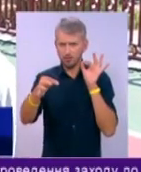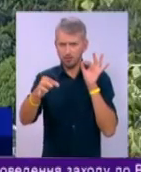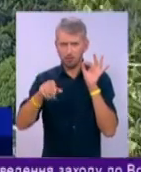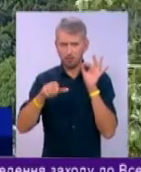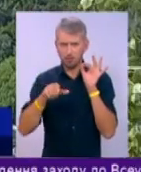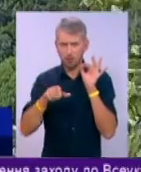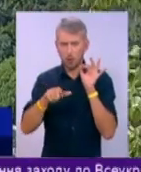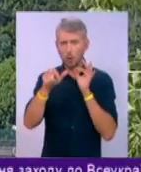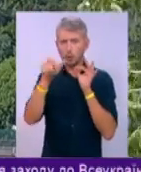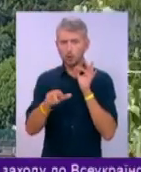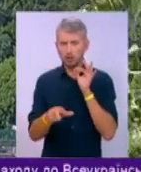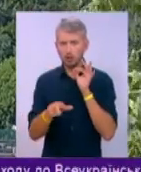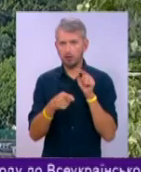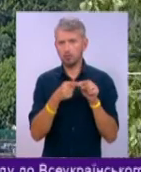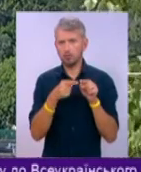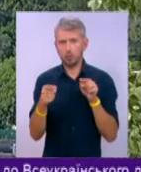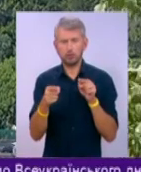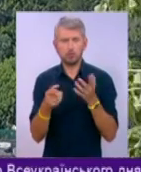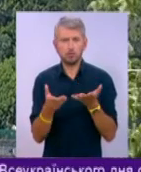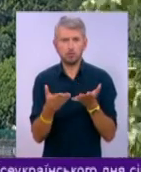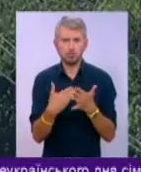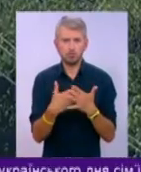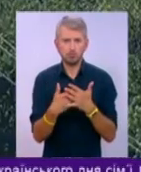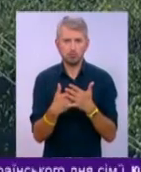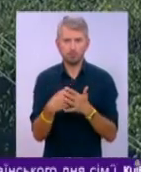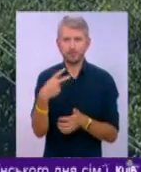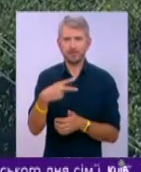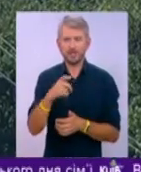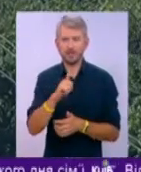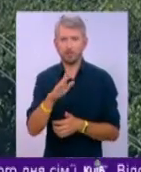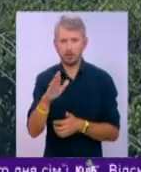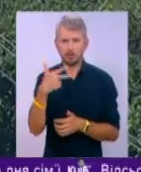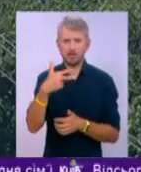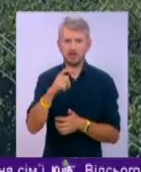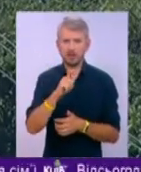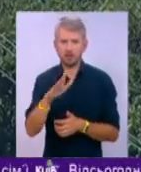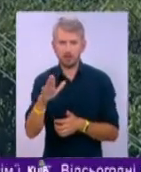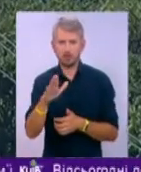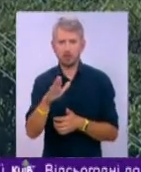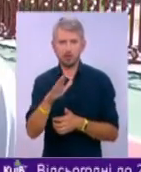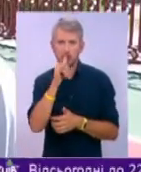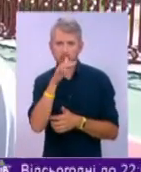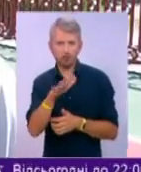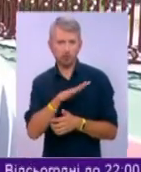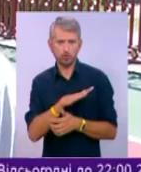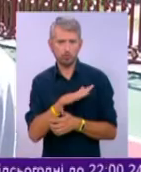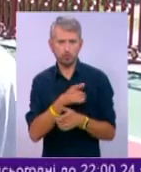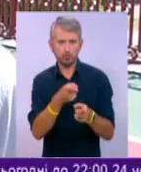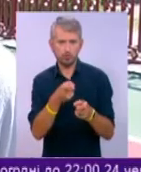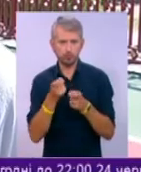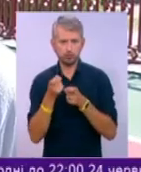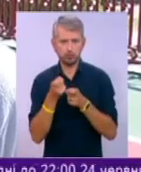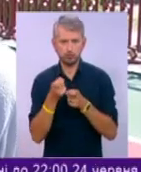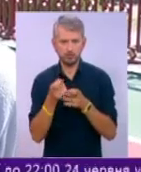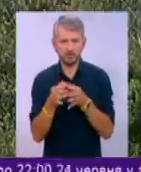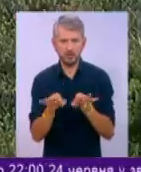дороги людина на протязі десь хвилин 20-30 ніяк не можна було її,